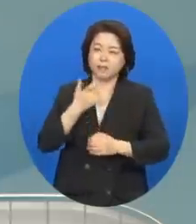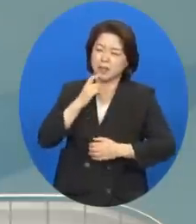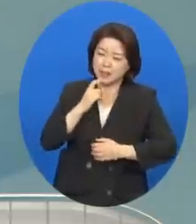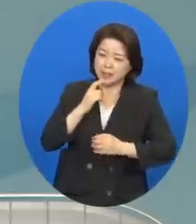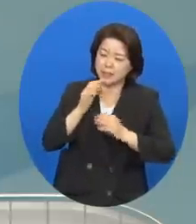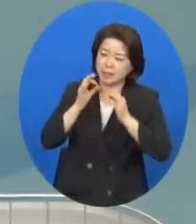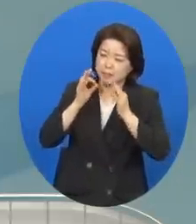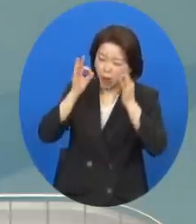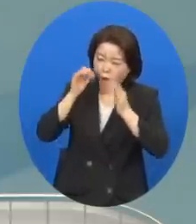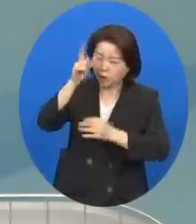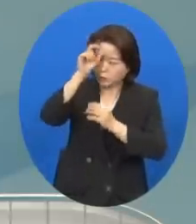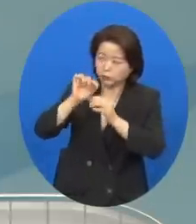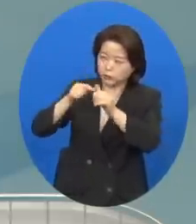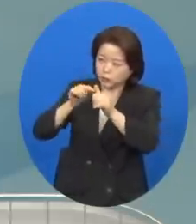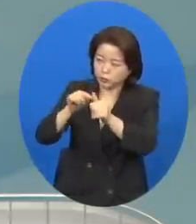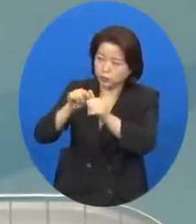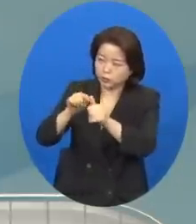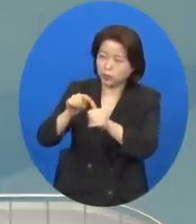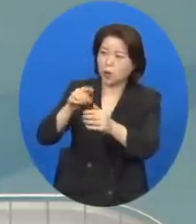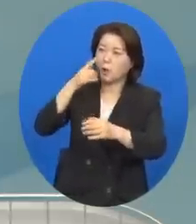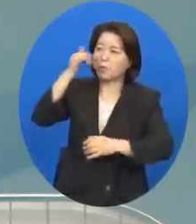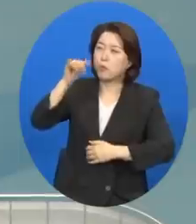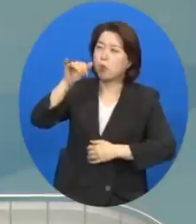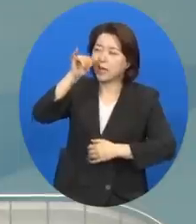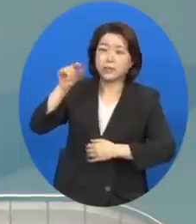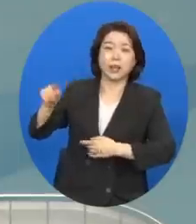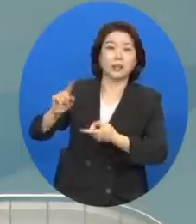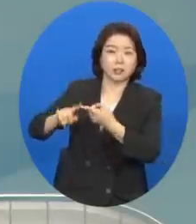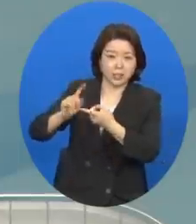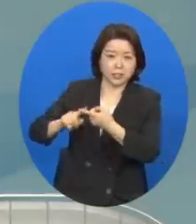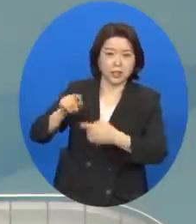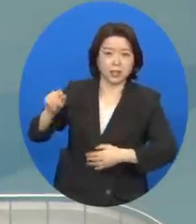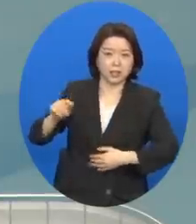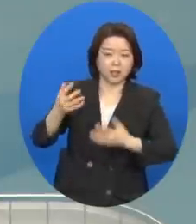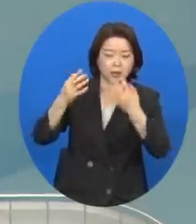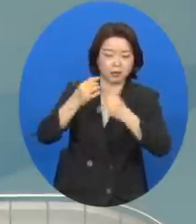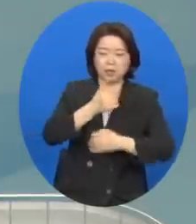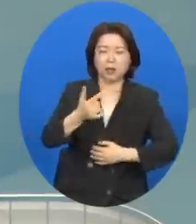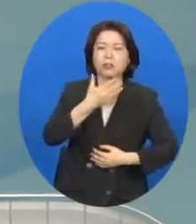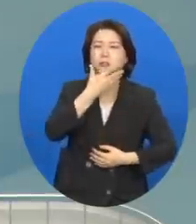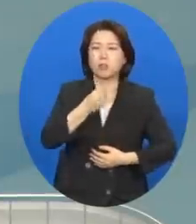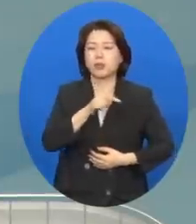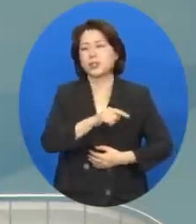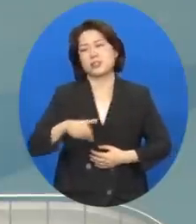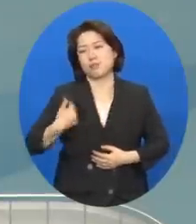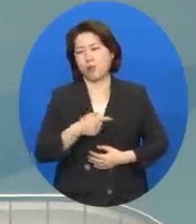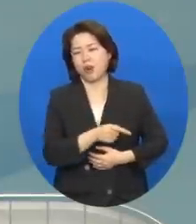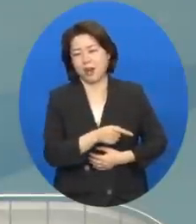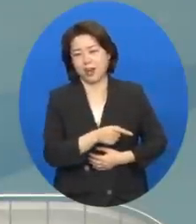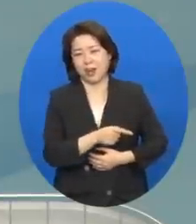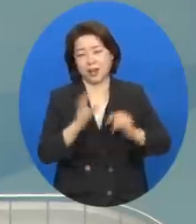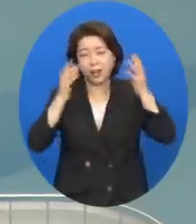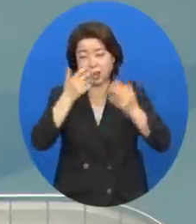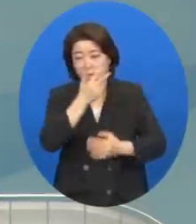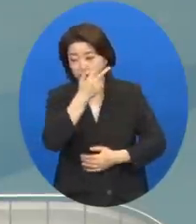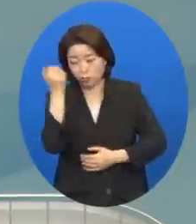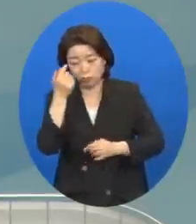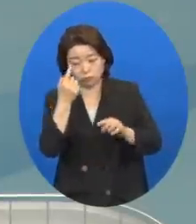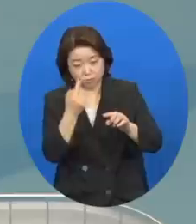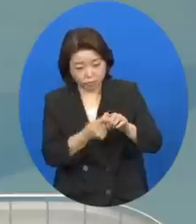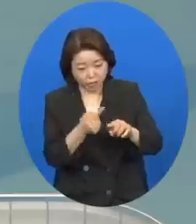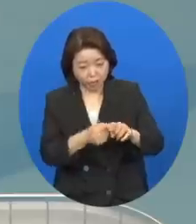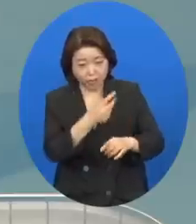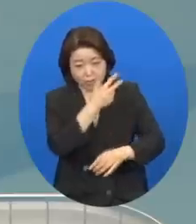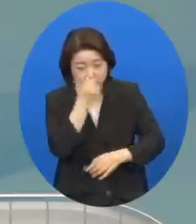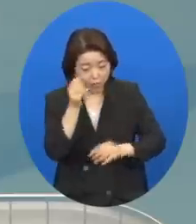거, 조를 부모가 있다는 거, 그게 얼마나 큰 복이냐. 그 아이가 울다가 잠이 들어있는 아이를